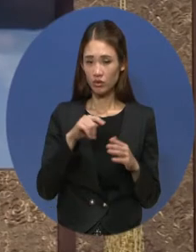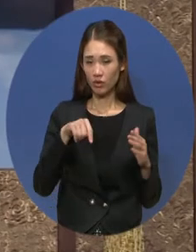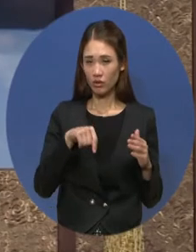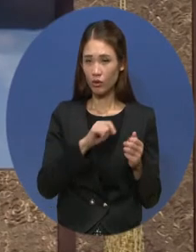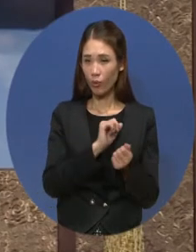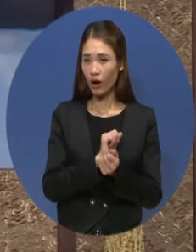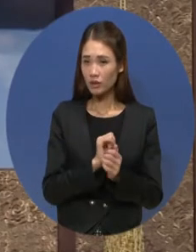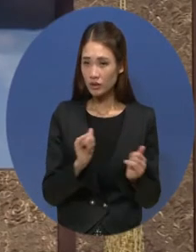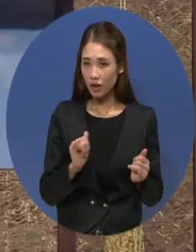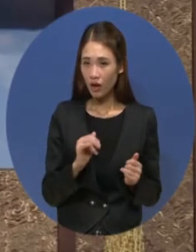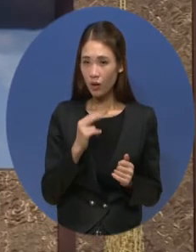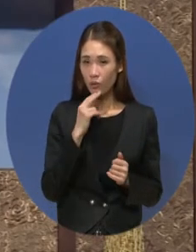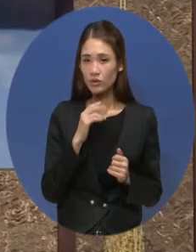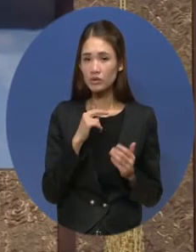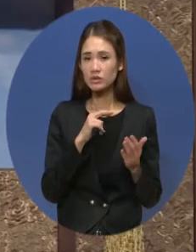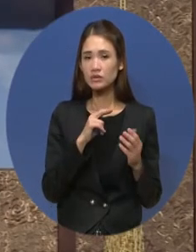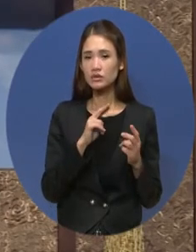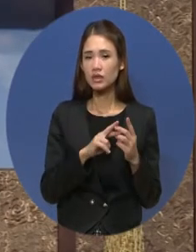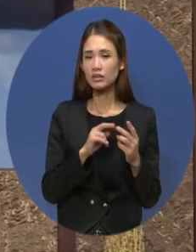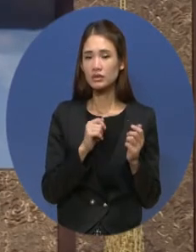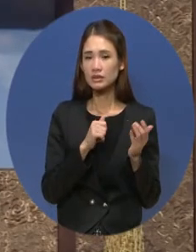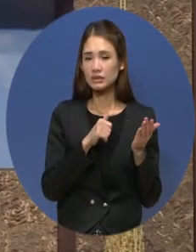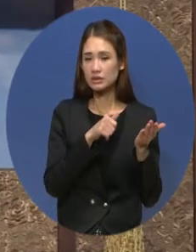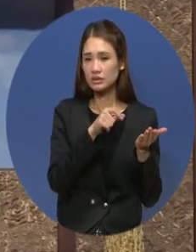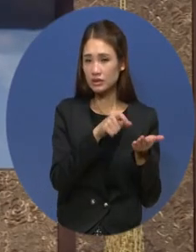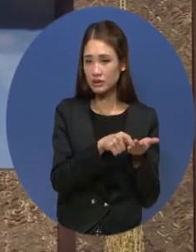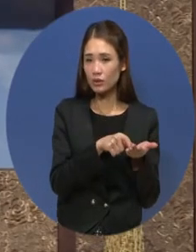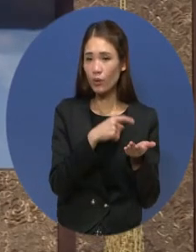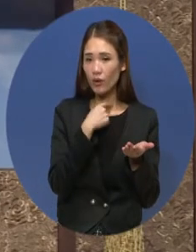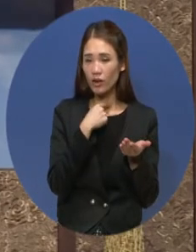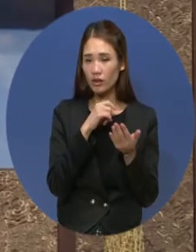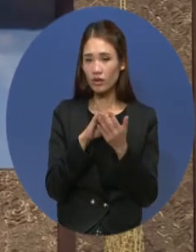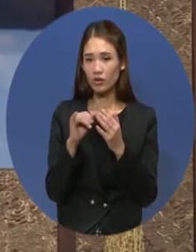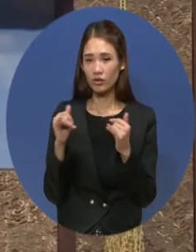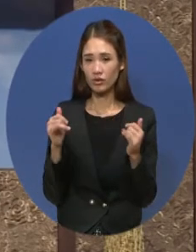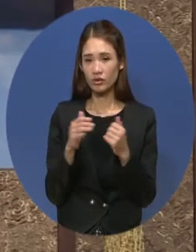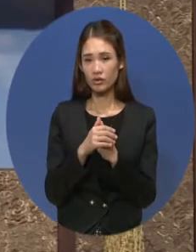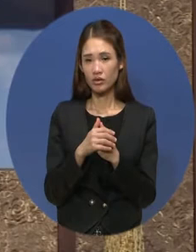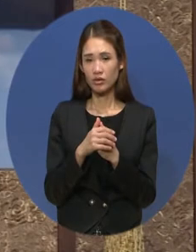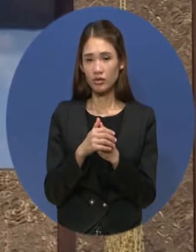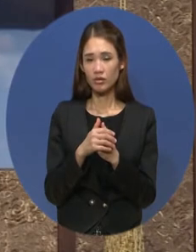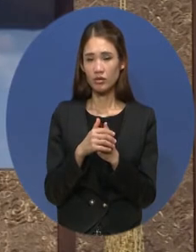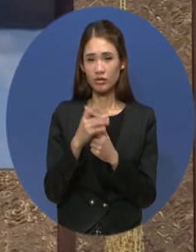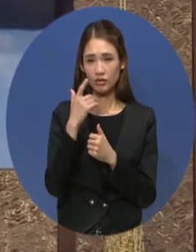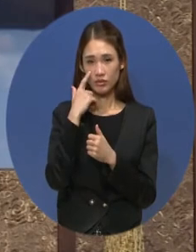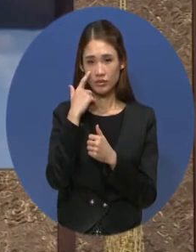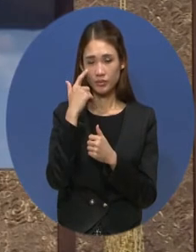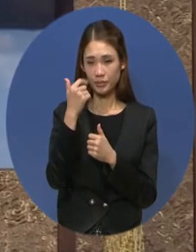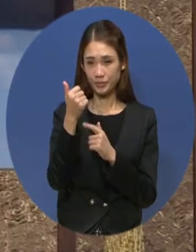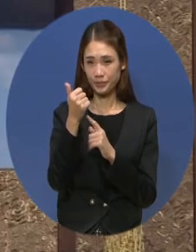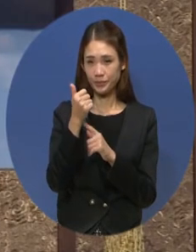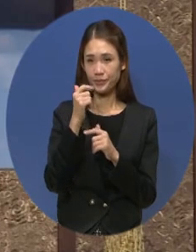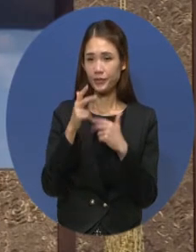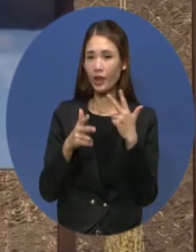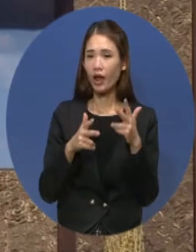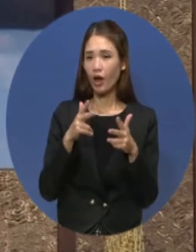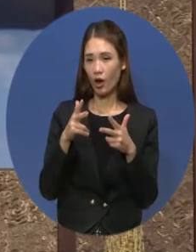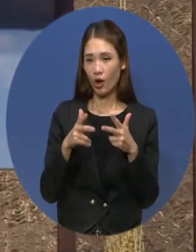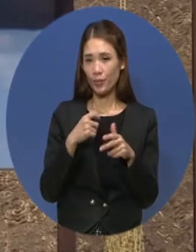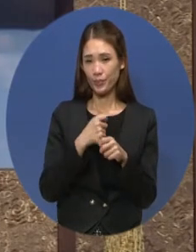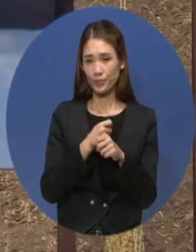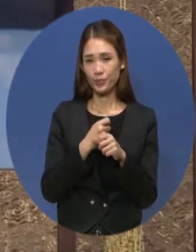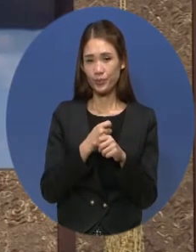아닌데 저희 센터를 등록하신 유인이 예 요인이 어 아버님이 사업을 하시는데